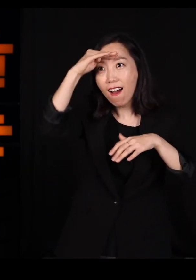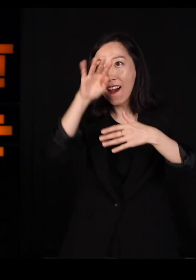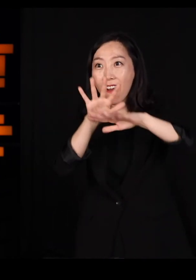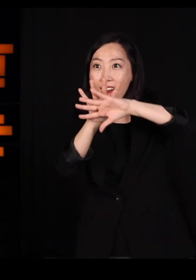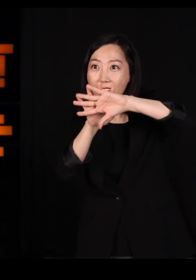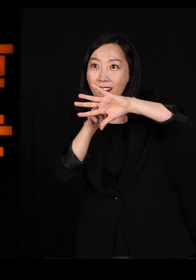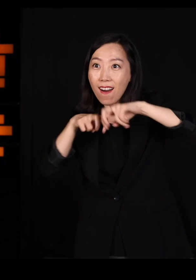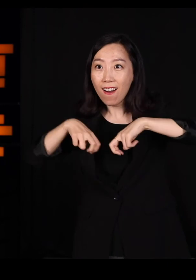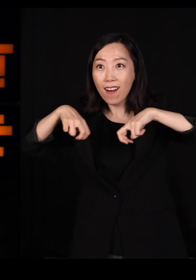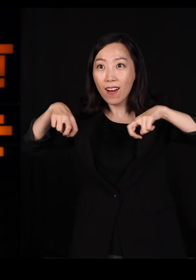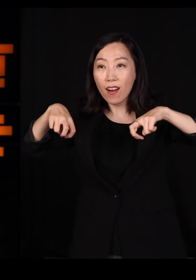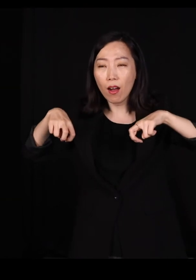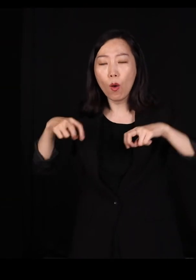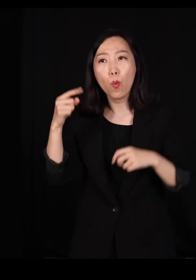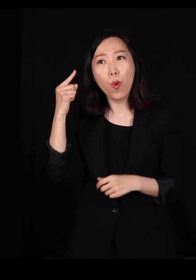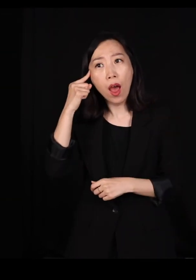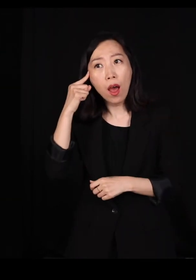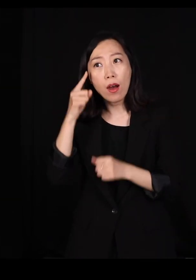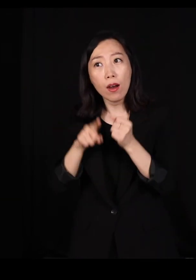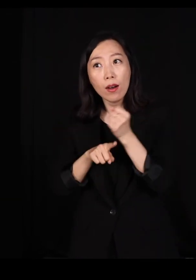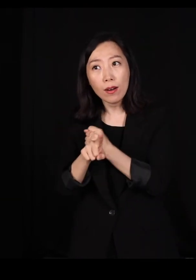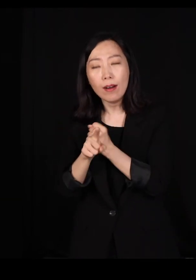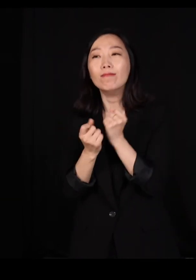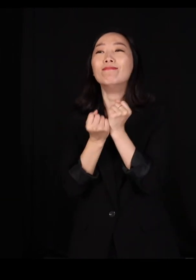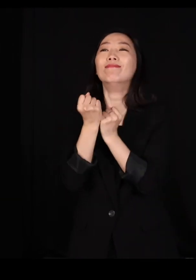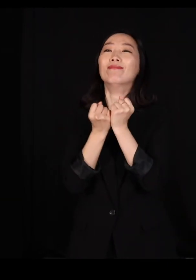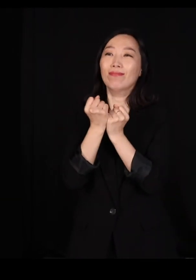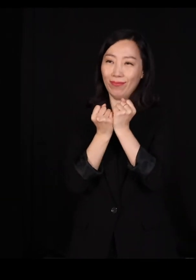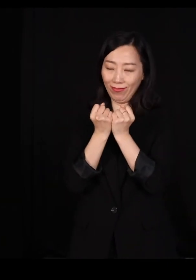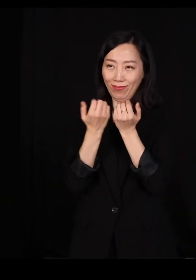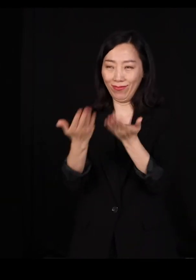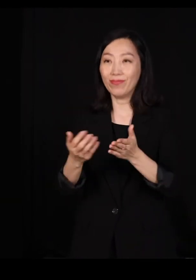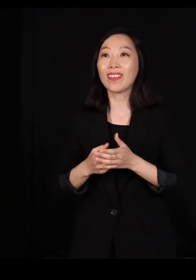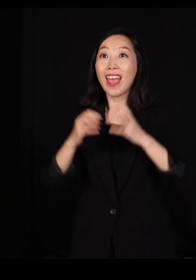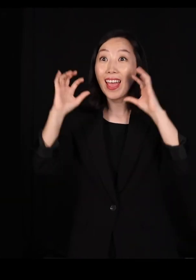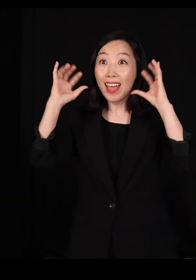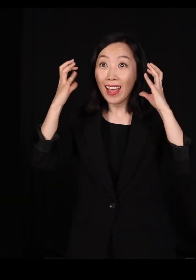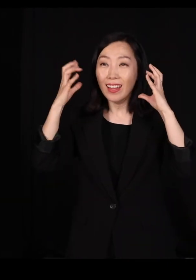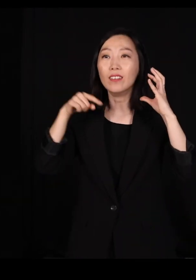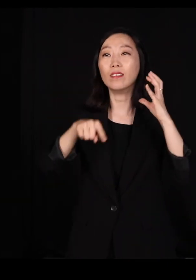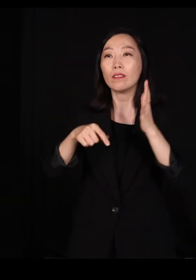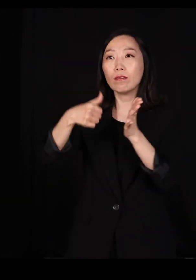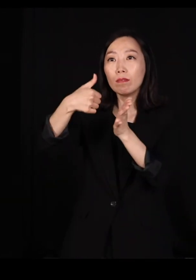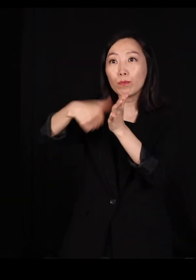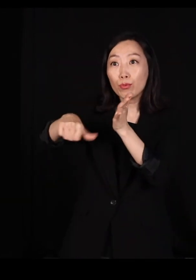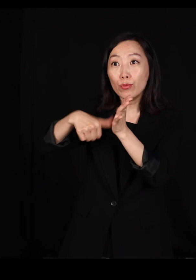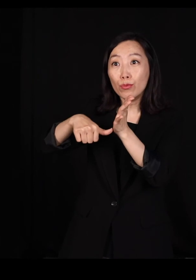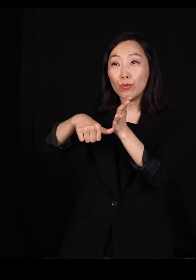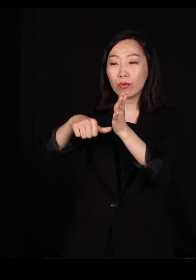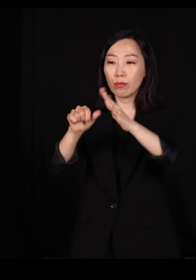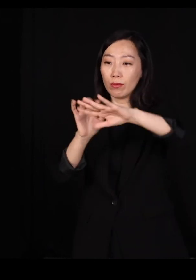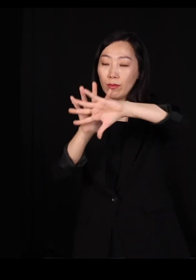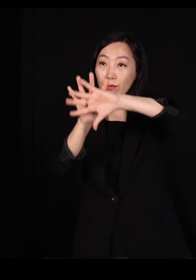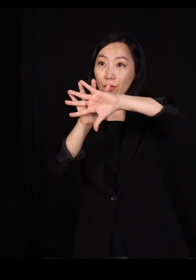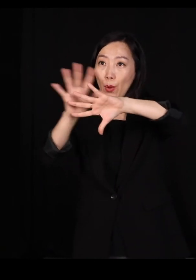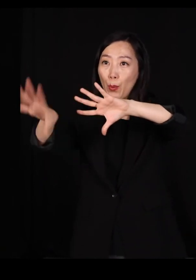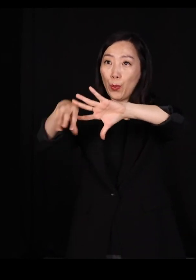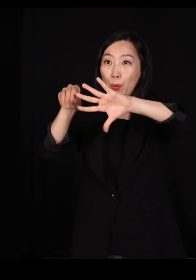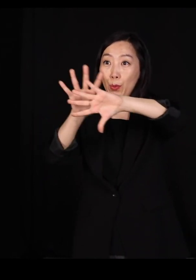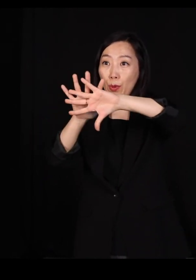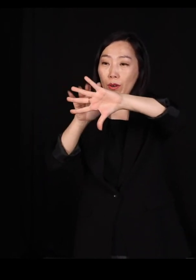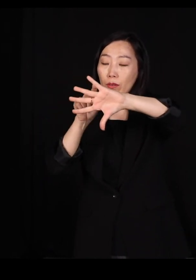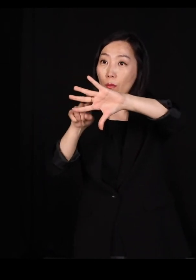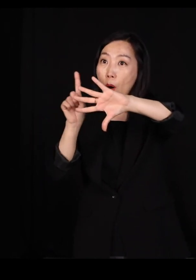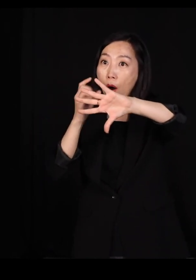저기에 빠져들고 있을까요? 이유는 간단합니다. 저 아이들은 저 사물을 환기구라는 틀에 가두지 않고